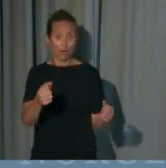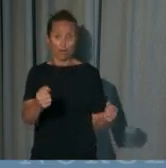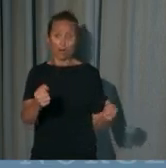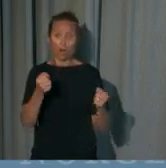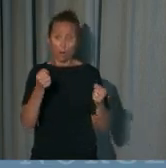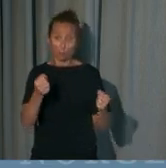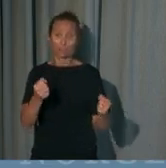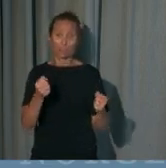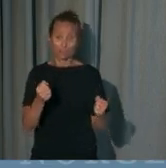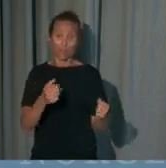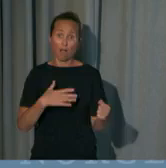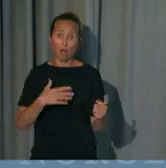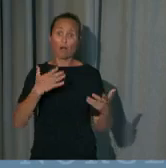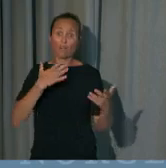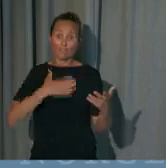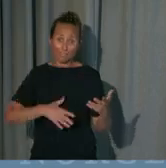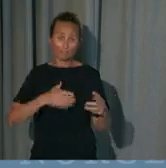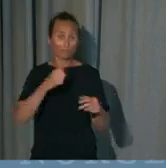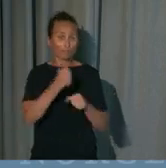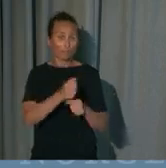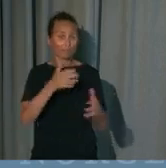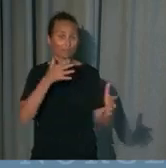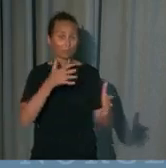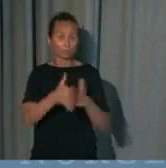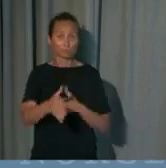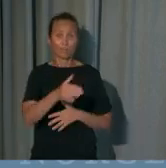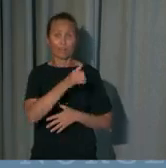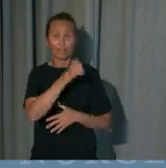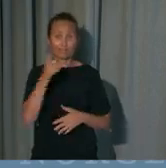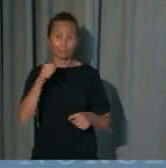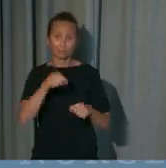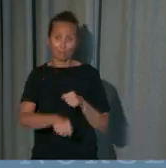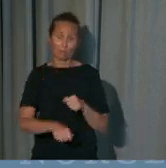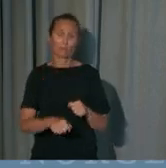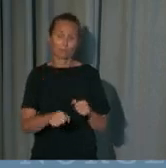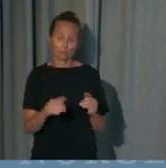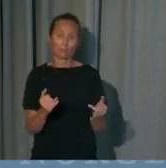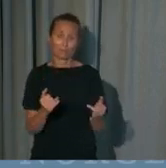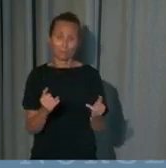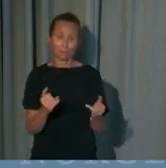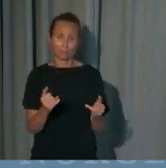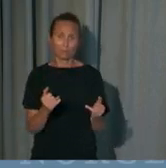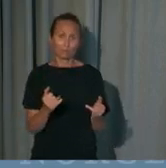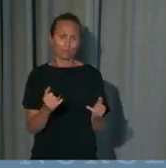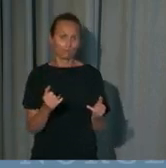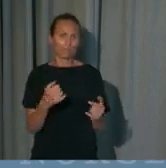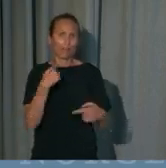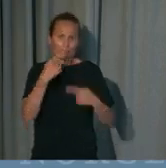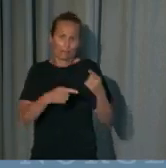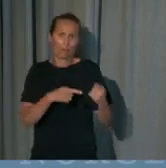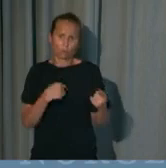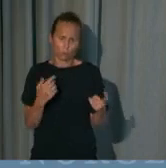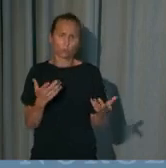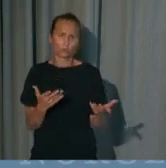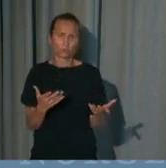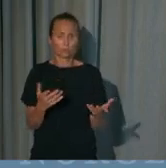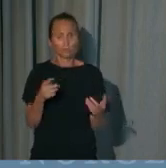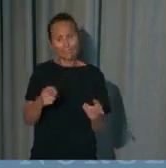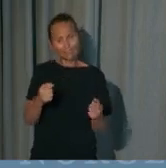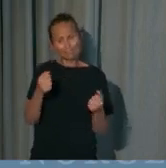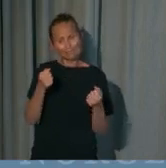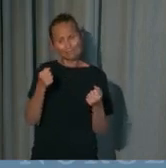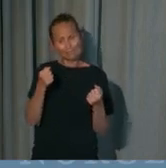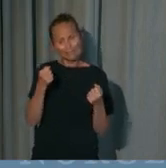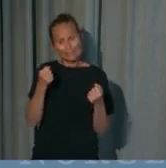noen ganger vilje til å gjennomføre ekstremistisk vold. Det er det sier. Og det er en innsats vi må